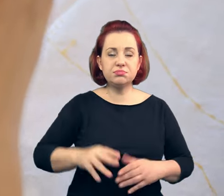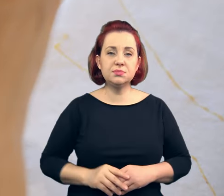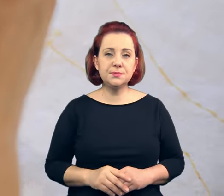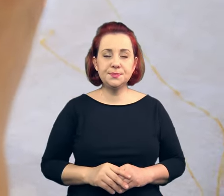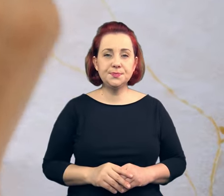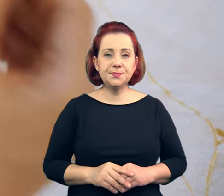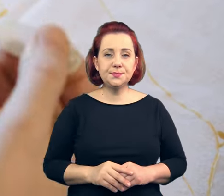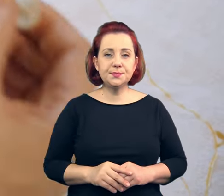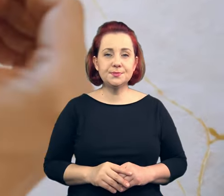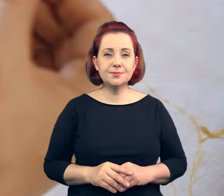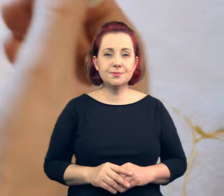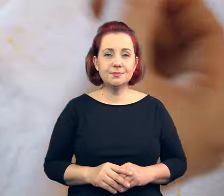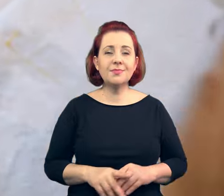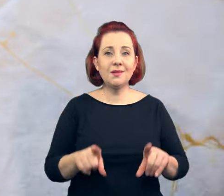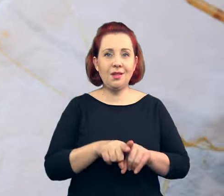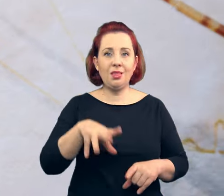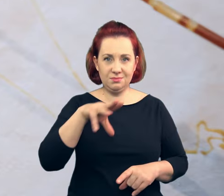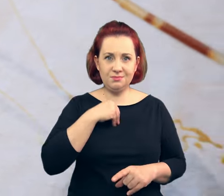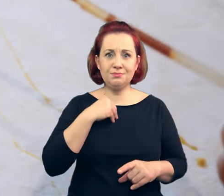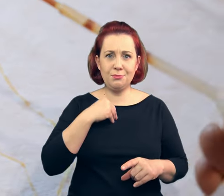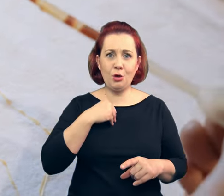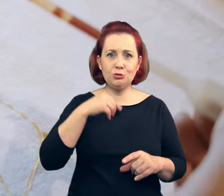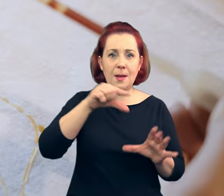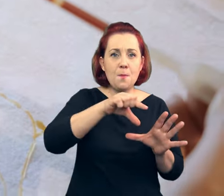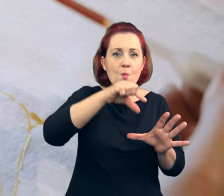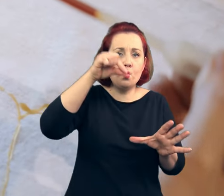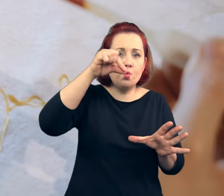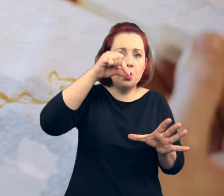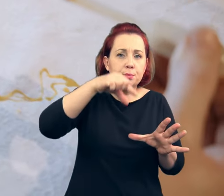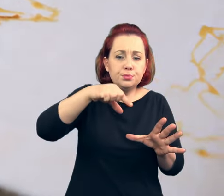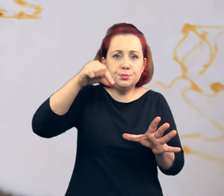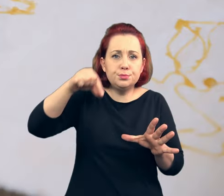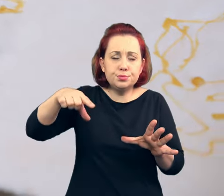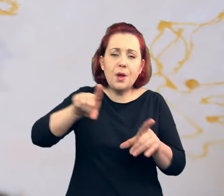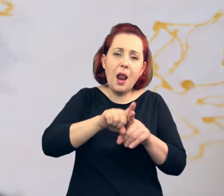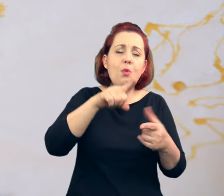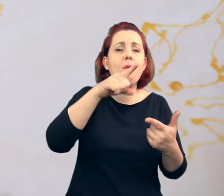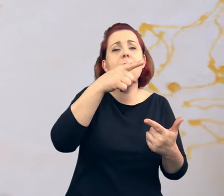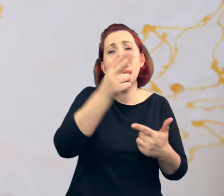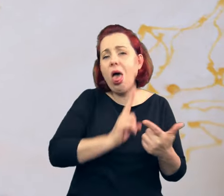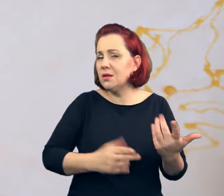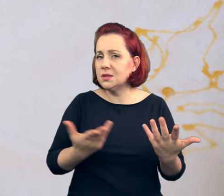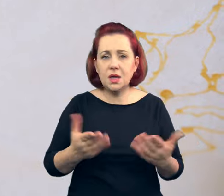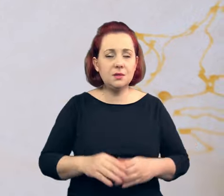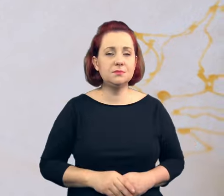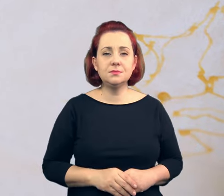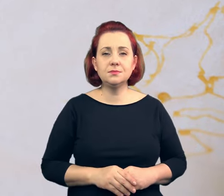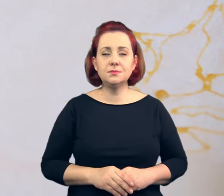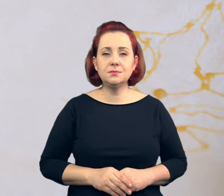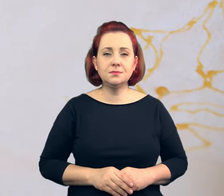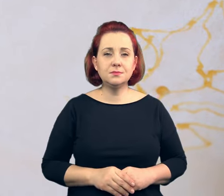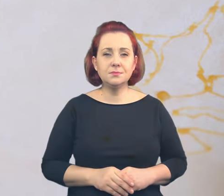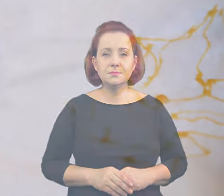wodzie i też go możemy nakładać pipetą bądź pędzelkami.